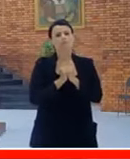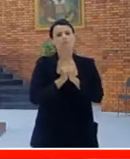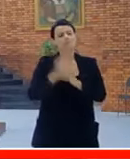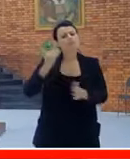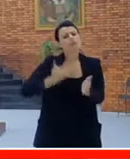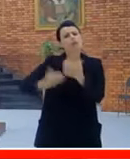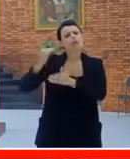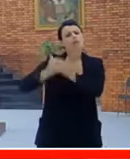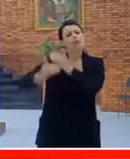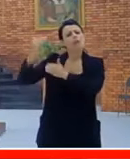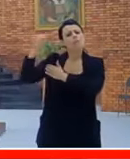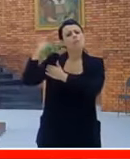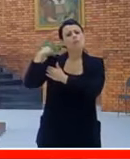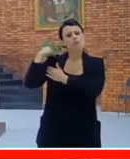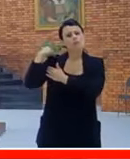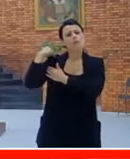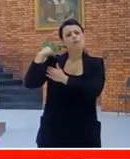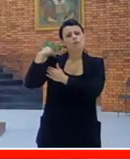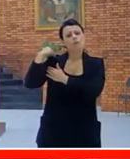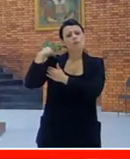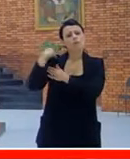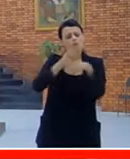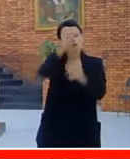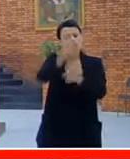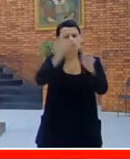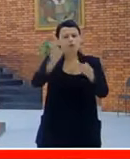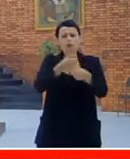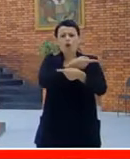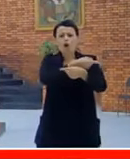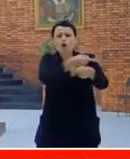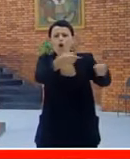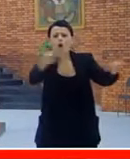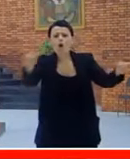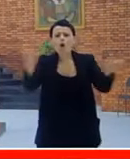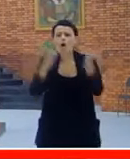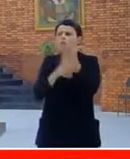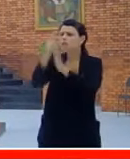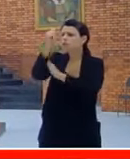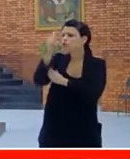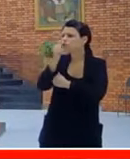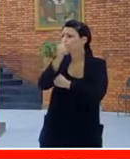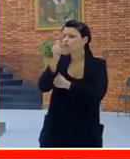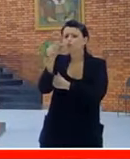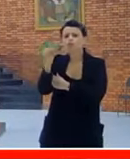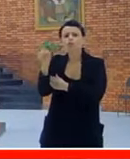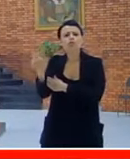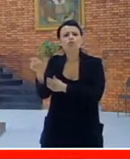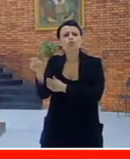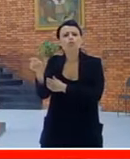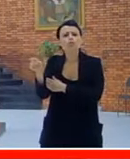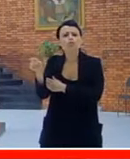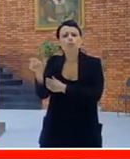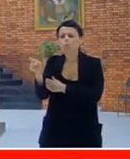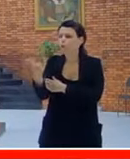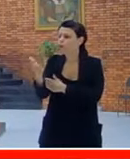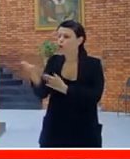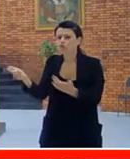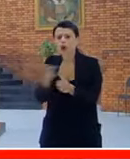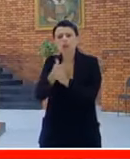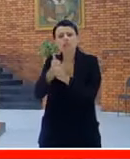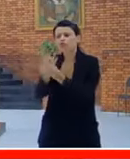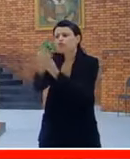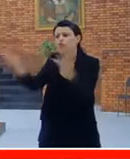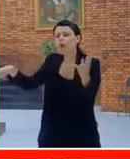In quel tempo, quando la folla vide che il Signore Gesù non era più là e nemmeno i suoi